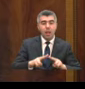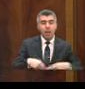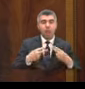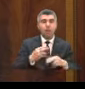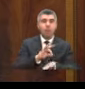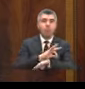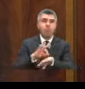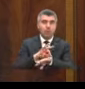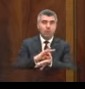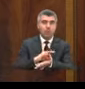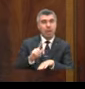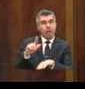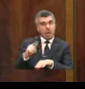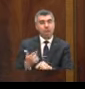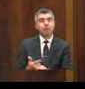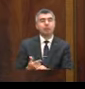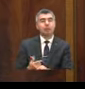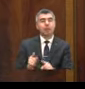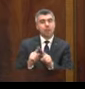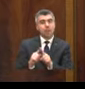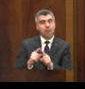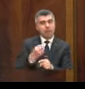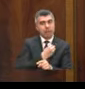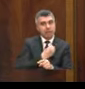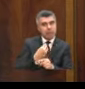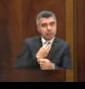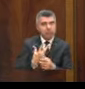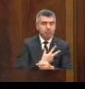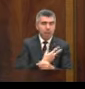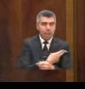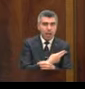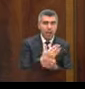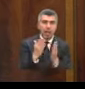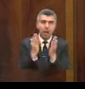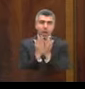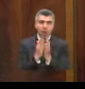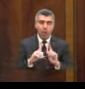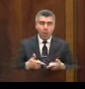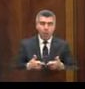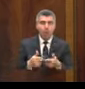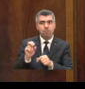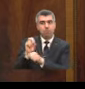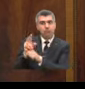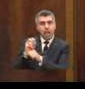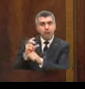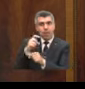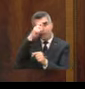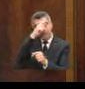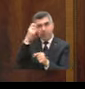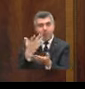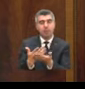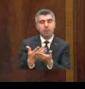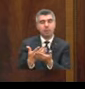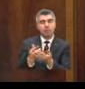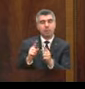المؤسسات تتساهم في مصاريف التطبيب، في مصاريف التعليم، في مصاريف الاصطياف، يمكن تساعد الموظفين على